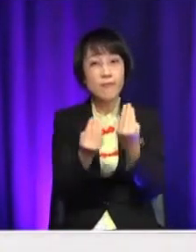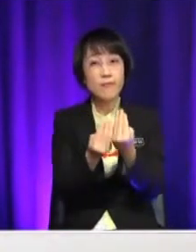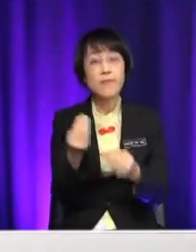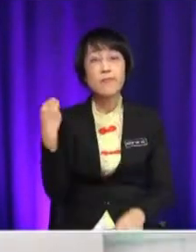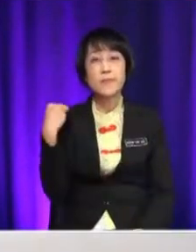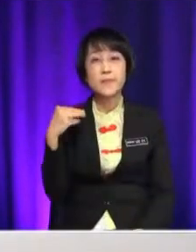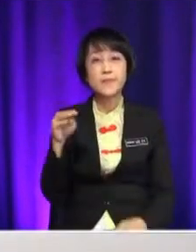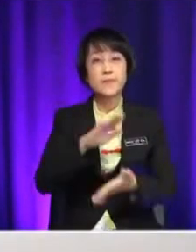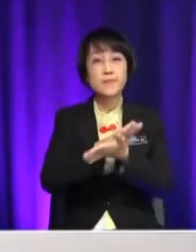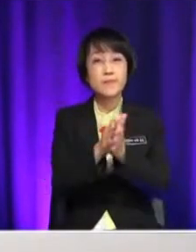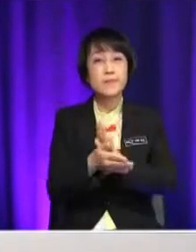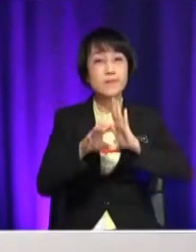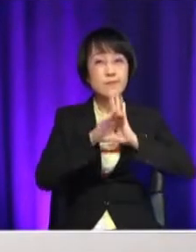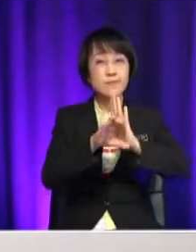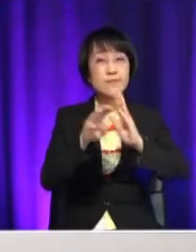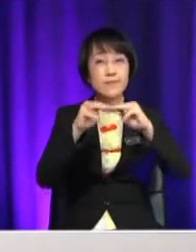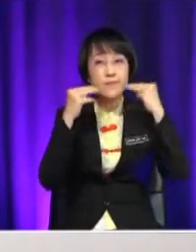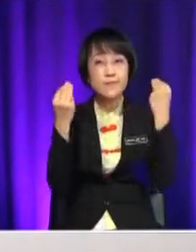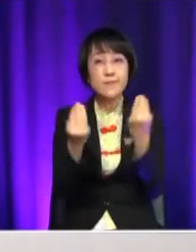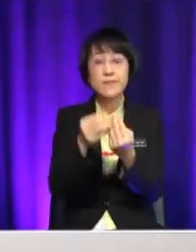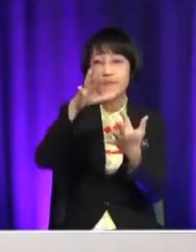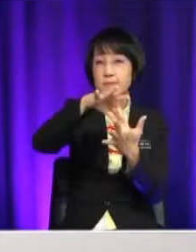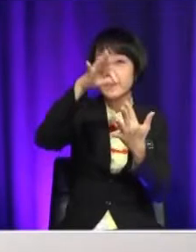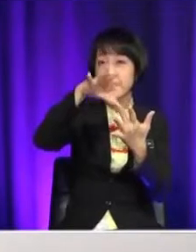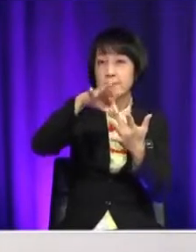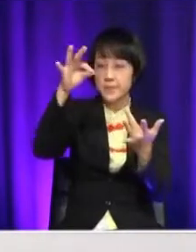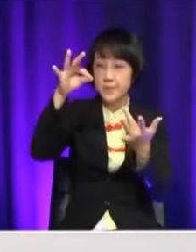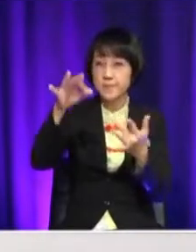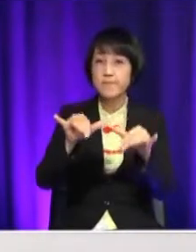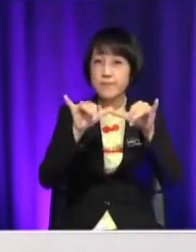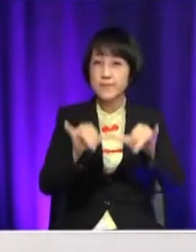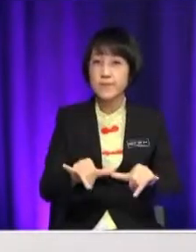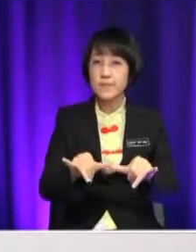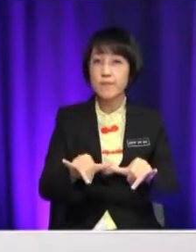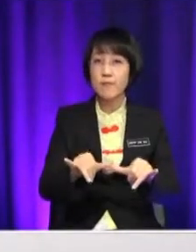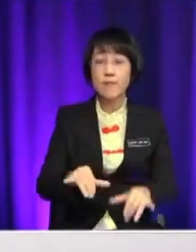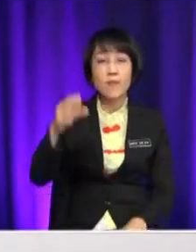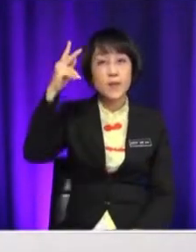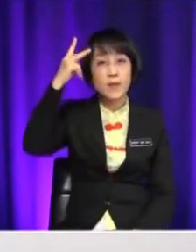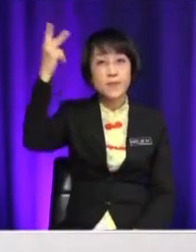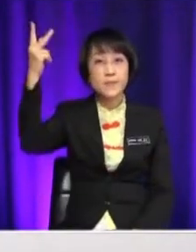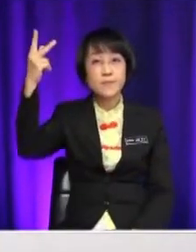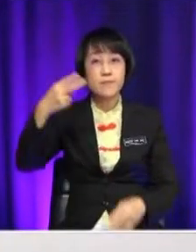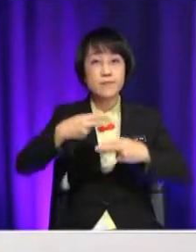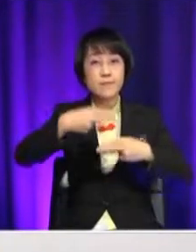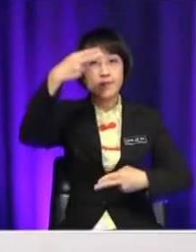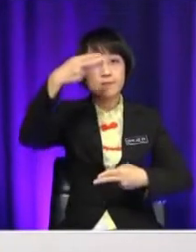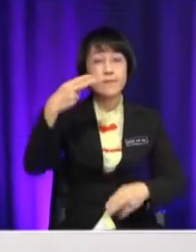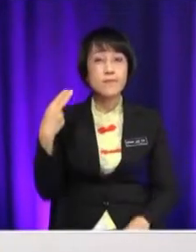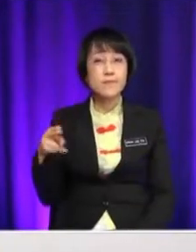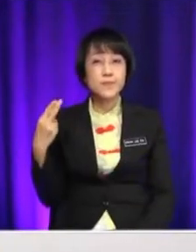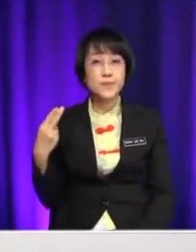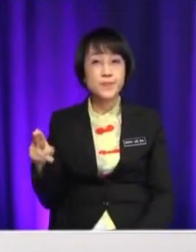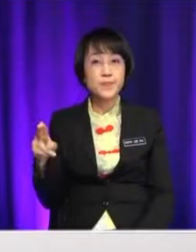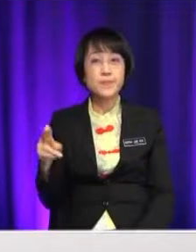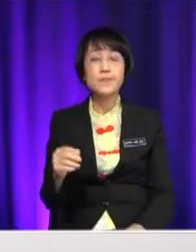masyarakat dengan memilih penginapan yang berkonsepkan hotel hijau yang diperakukan. Hal ini dikatakan